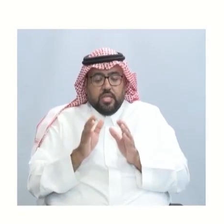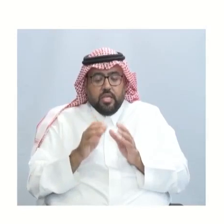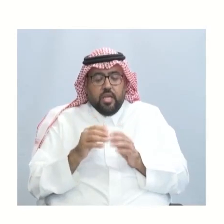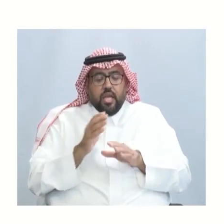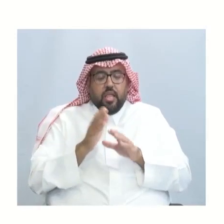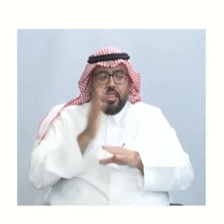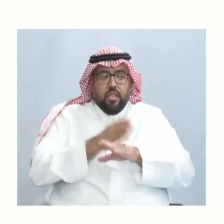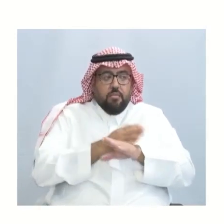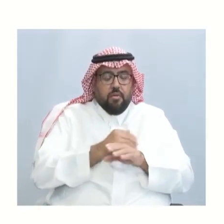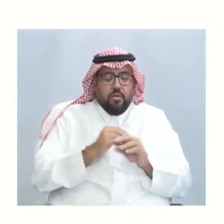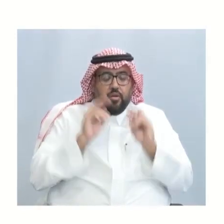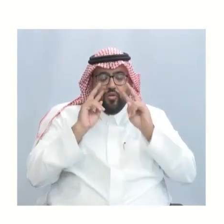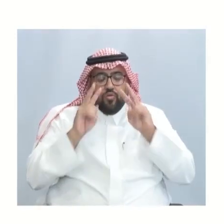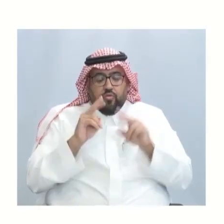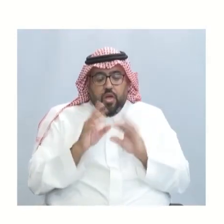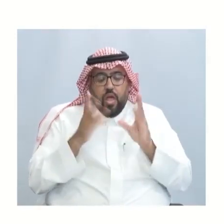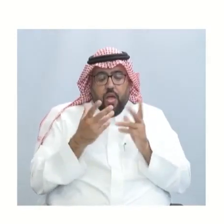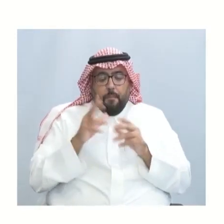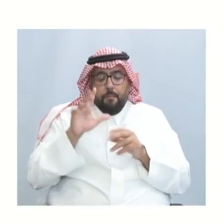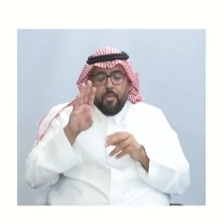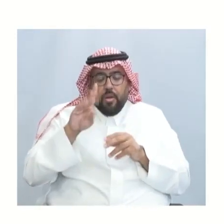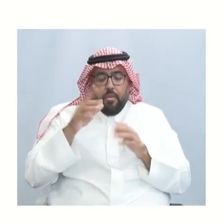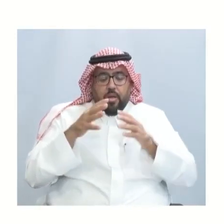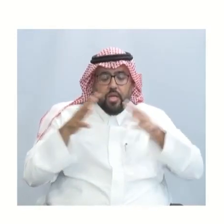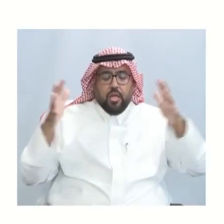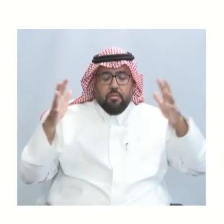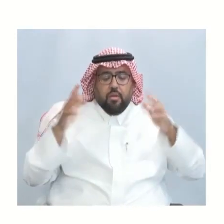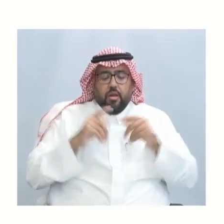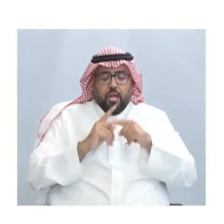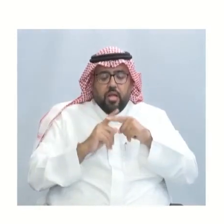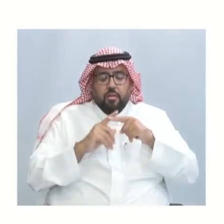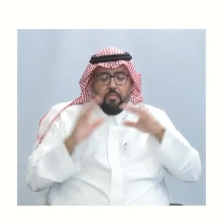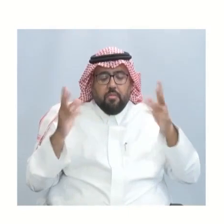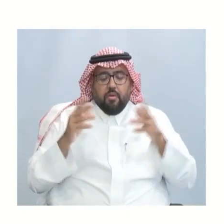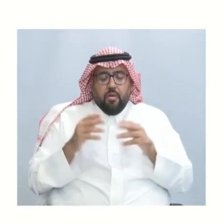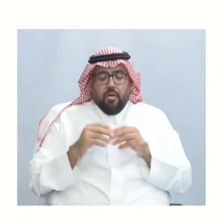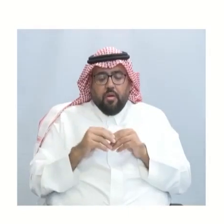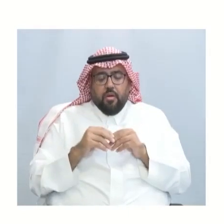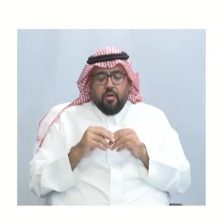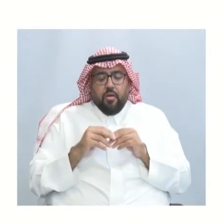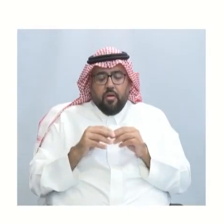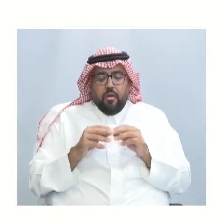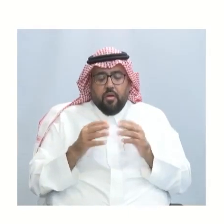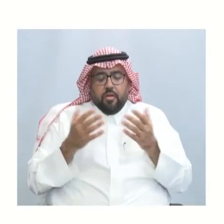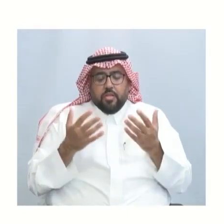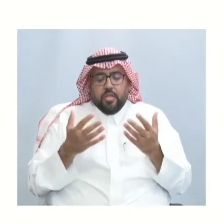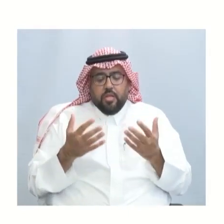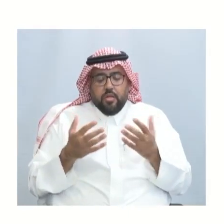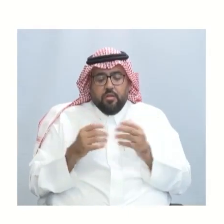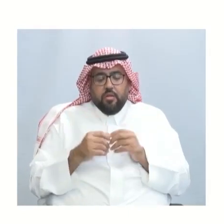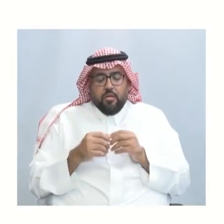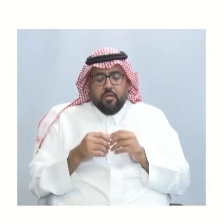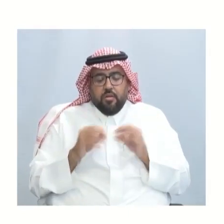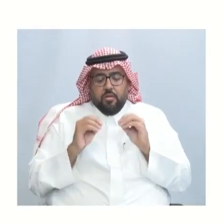اكتمال نموه نلاحظ هنا في الثديات المشيميه اكبر واشد تعقيدا بسبب البيئه الاكثر استقرارا والاكثر